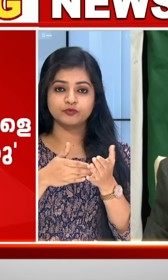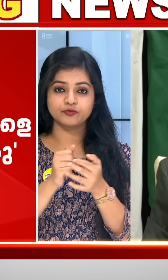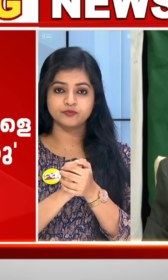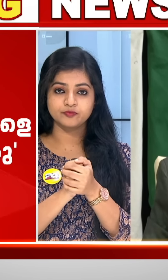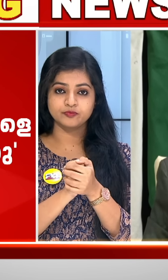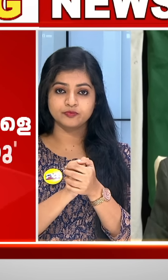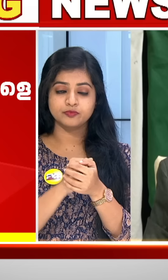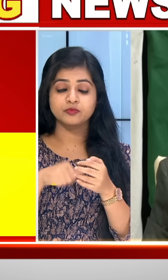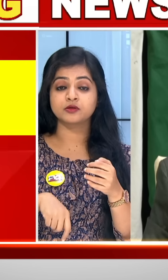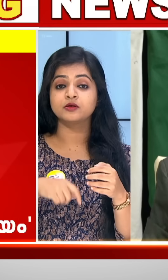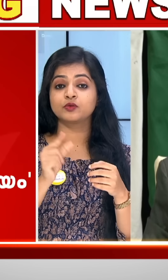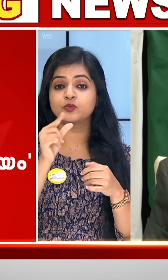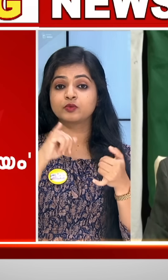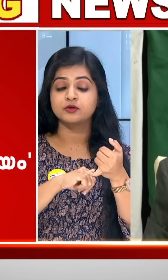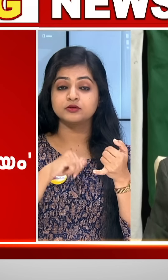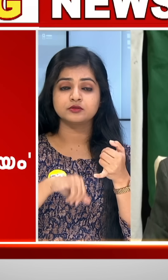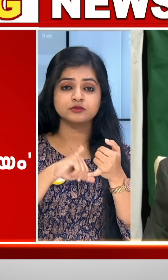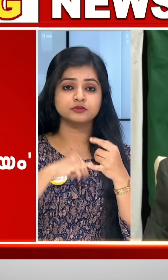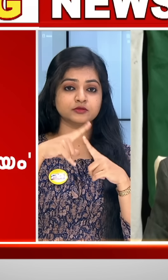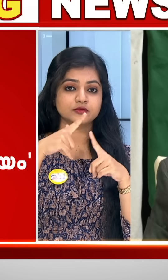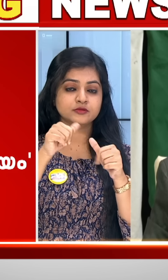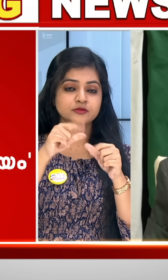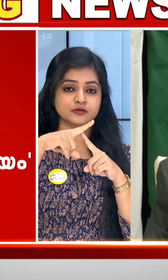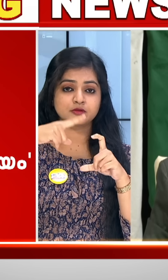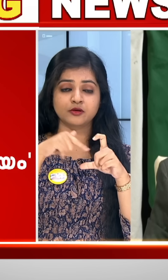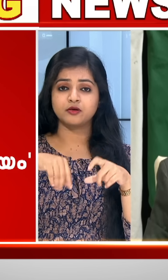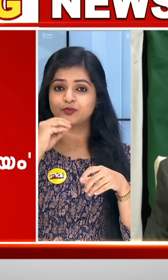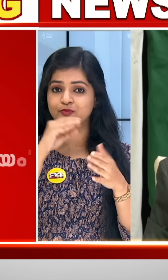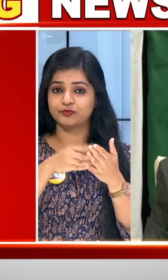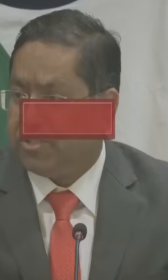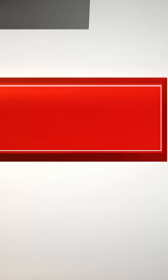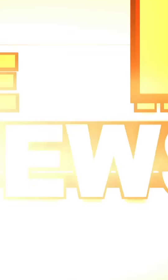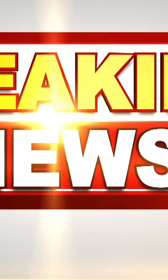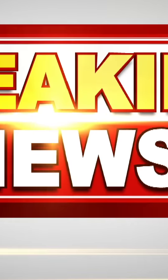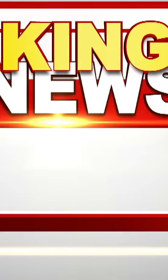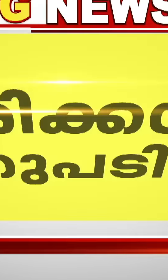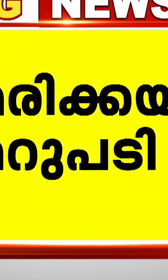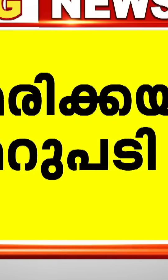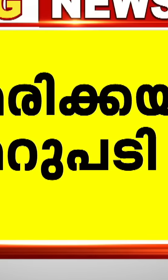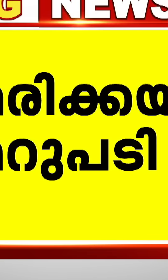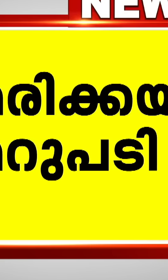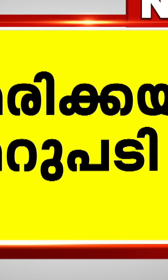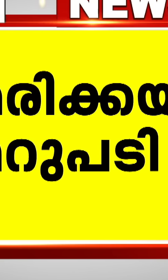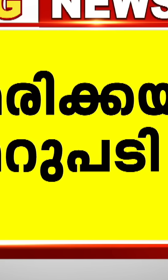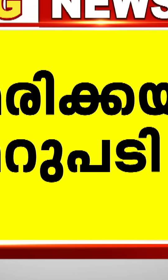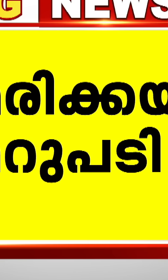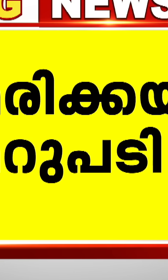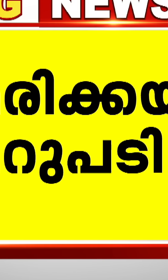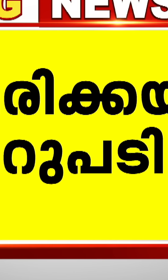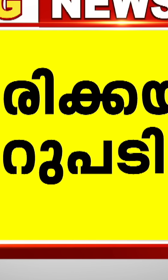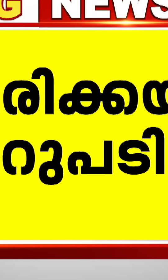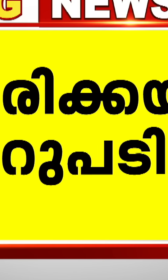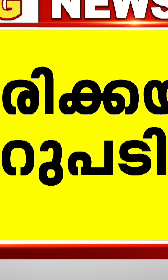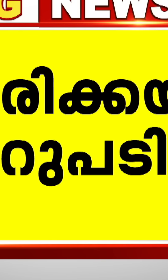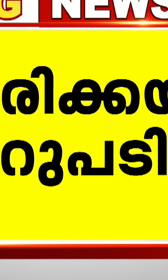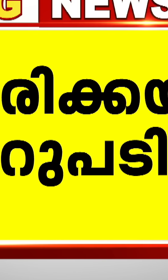state departments statement on the implementation of caa and there have been comments made by several others we are of